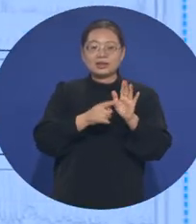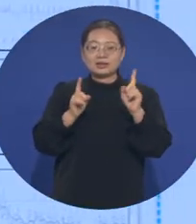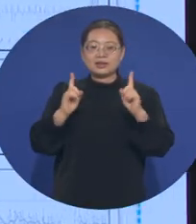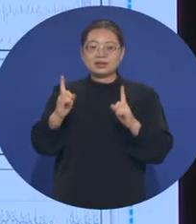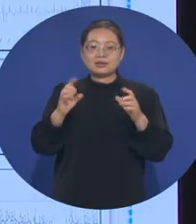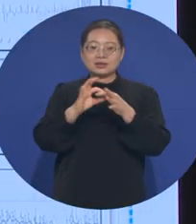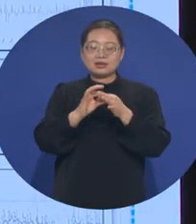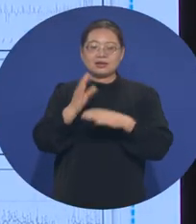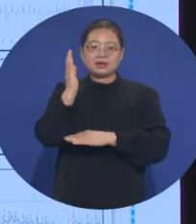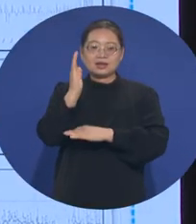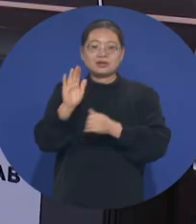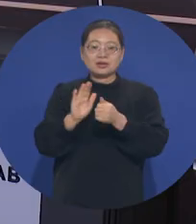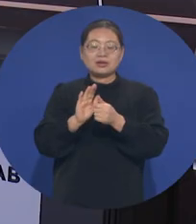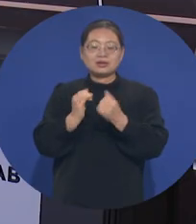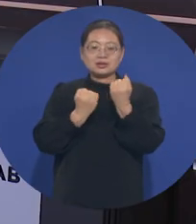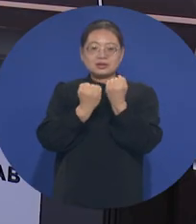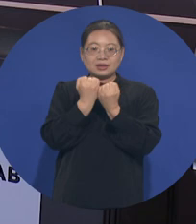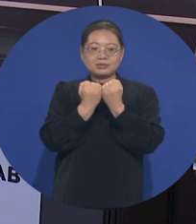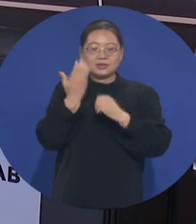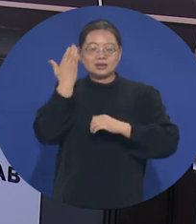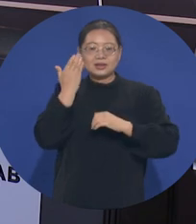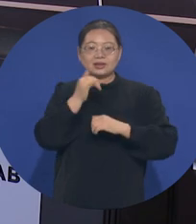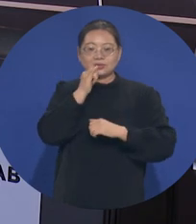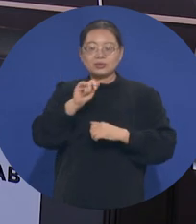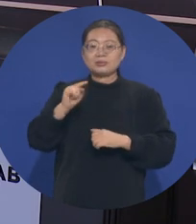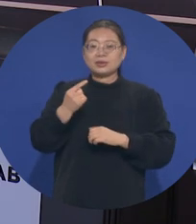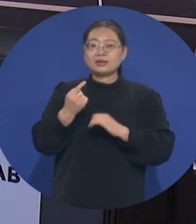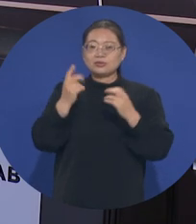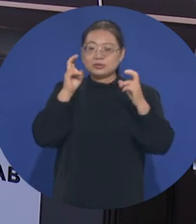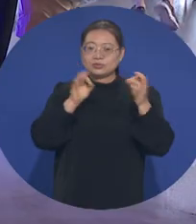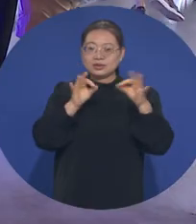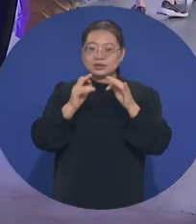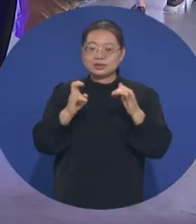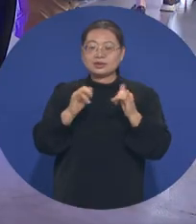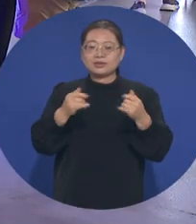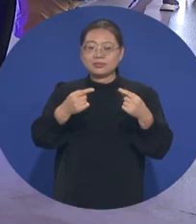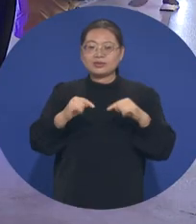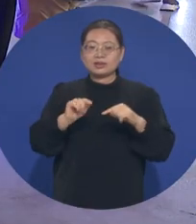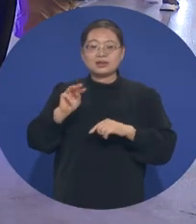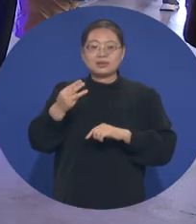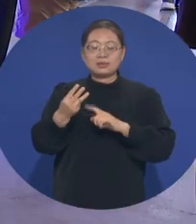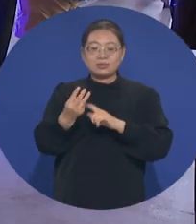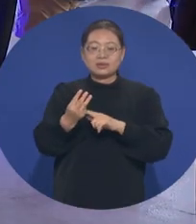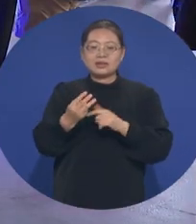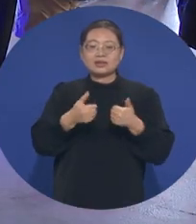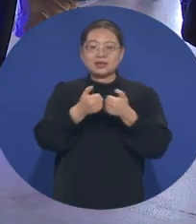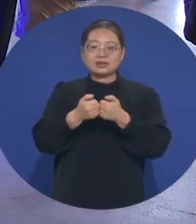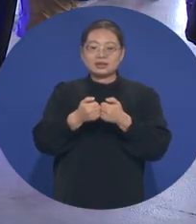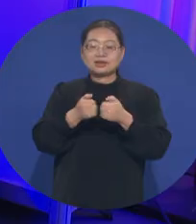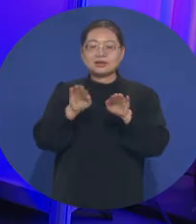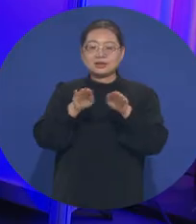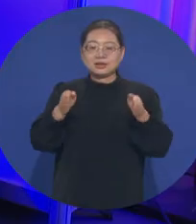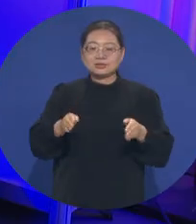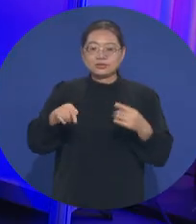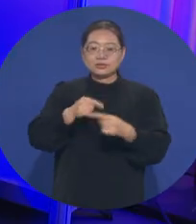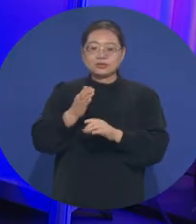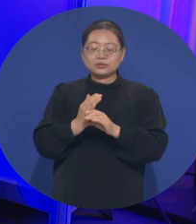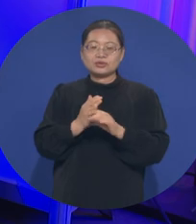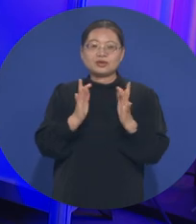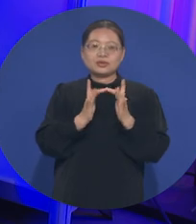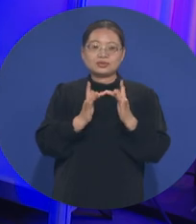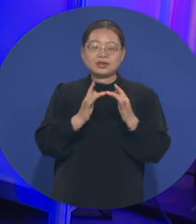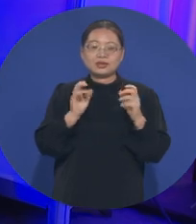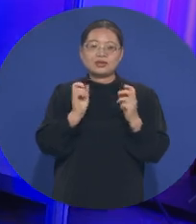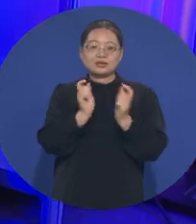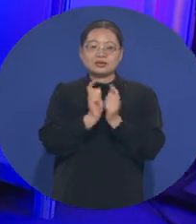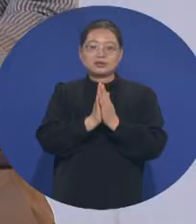매친 상담 강연 세미나 등이 진행되며 100억의 투자사가 참여하고 300억의 스타트업 상담 됩니다 온